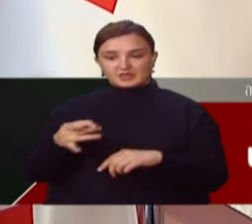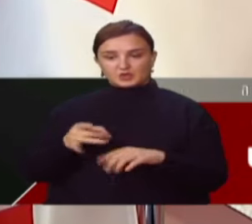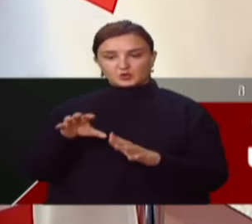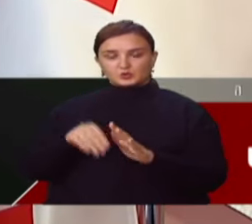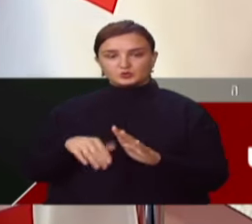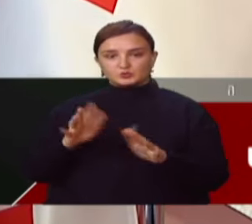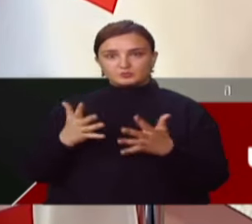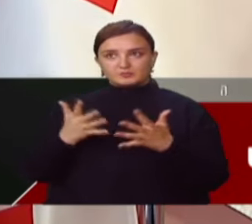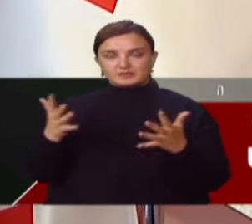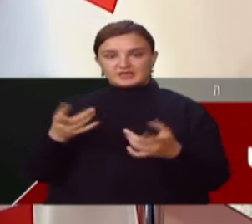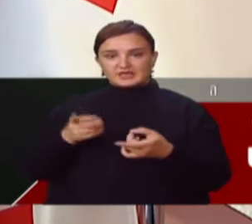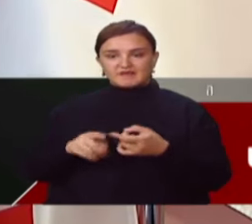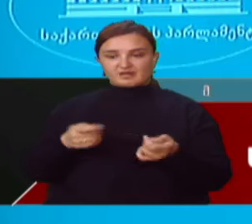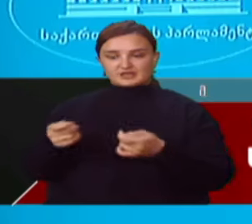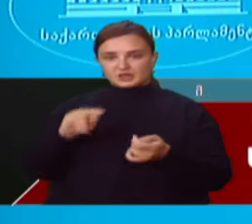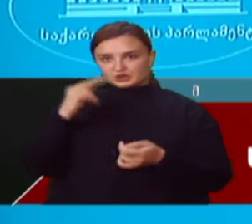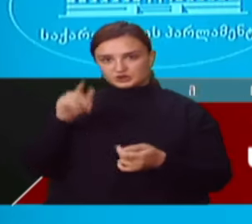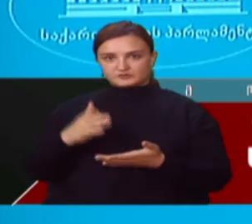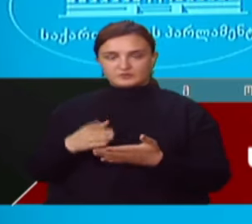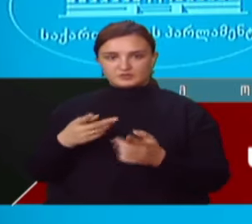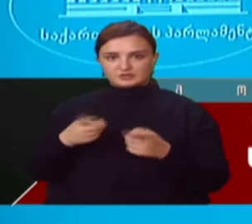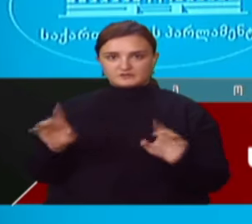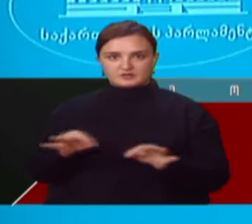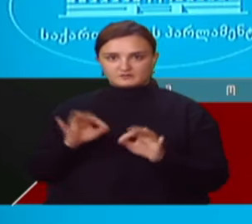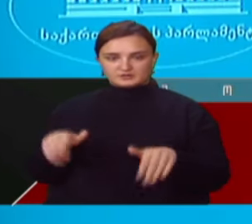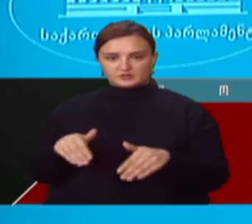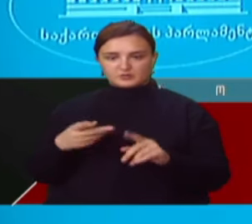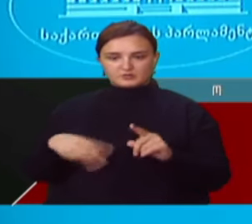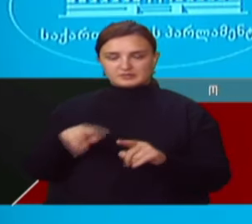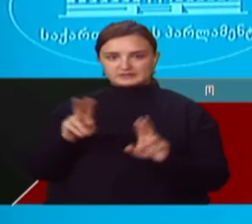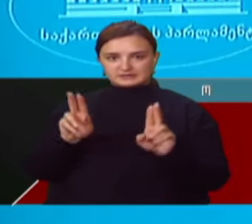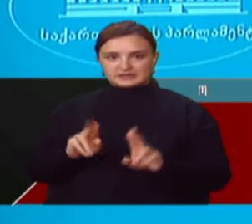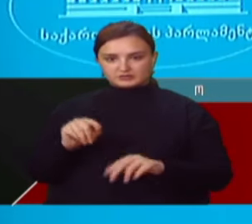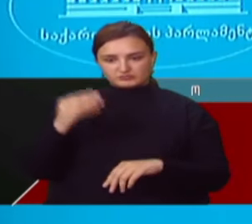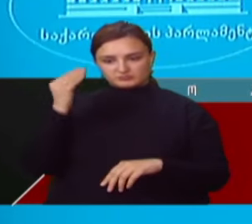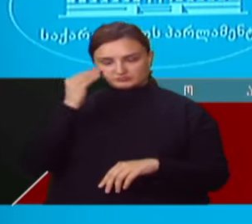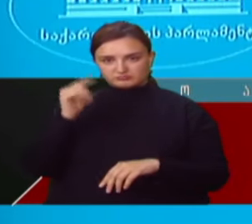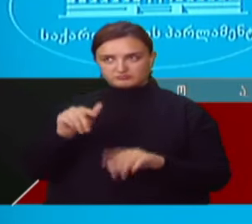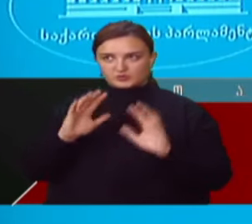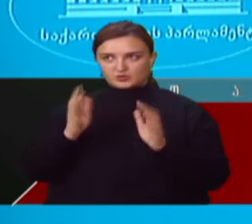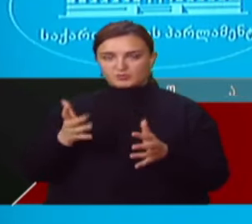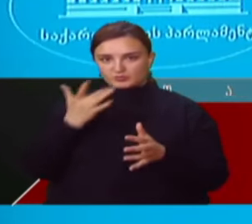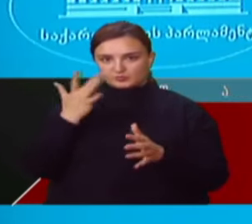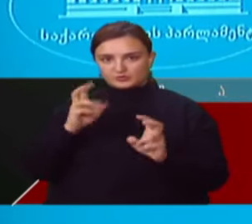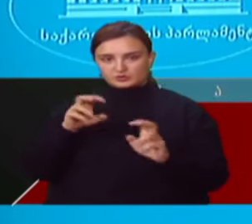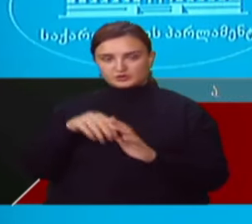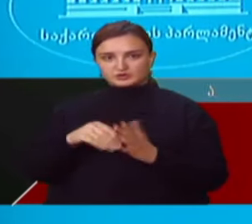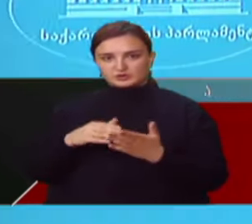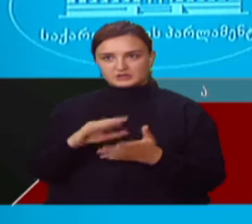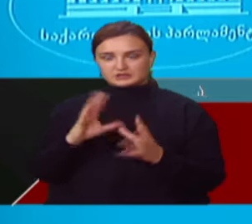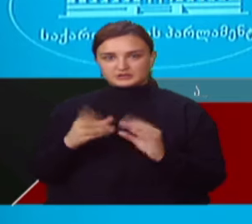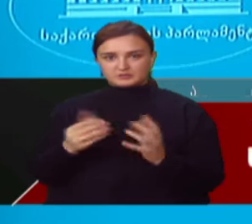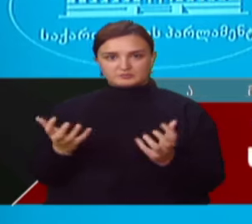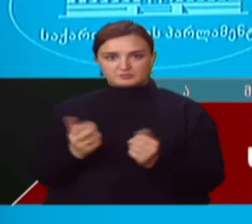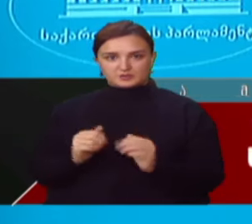უფრო დიდი გავლენა ვიდრე ჩინეთს არავის არ აქვს. ორმაგი სტანდარტი ჩვენ მივაჩნია, რომ მითუმეტეს გლობალურ პოლიტიკაში არის ყოველდღე